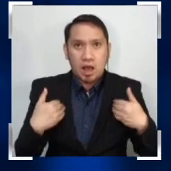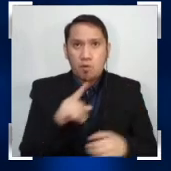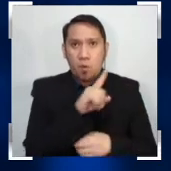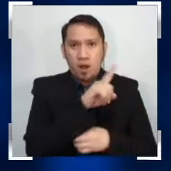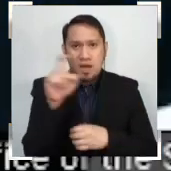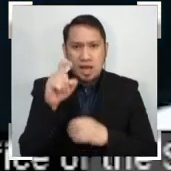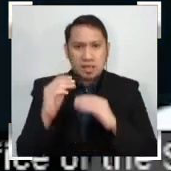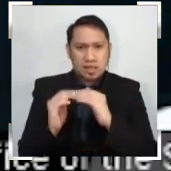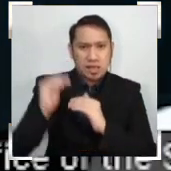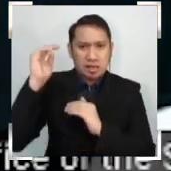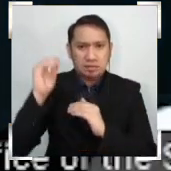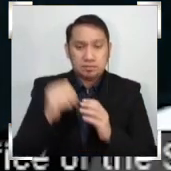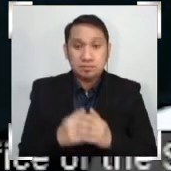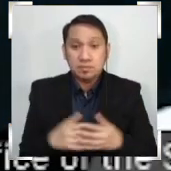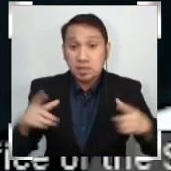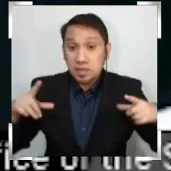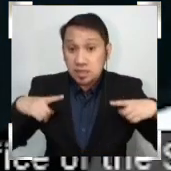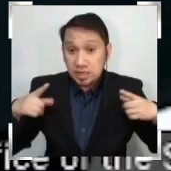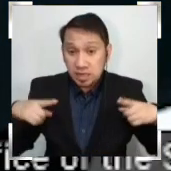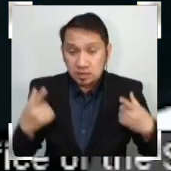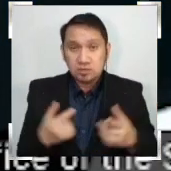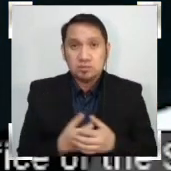Laguna is contiguous, no? To